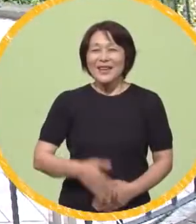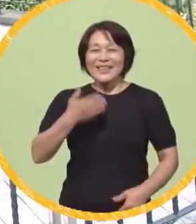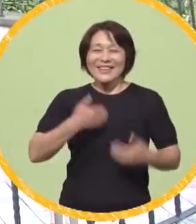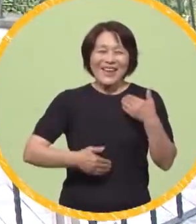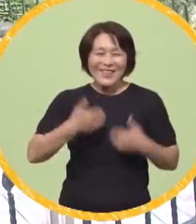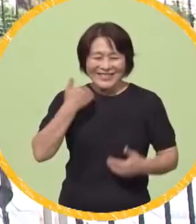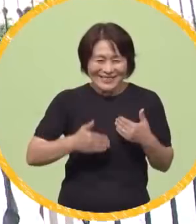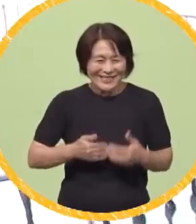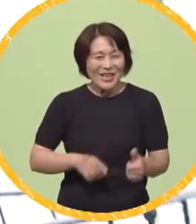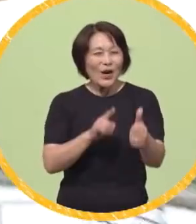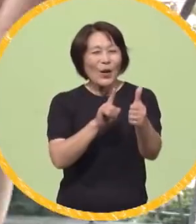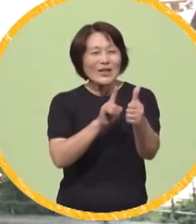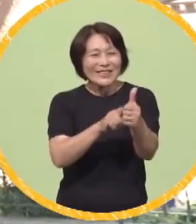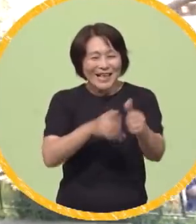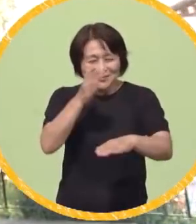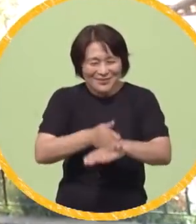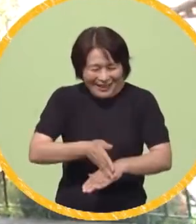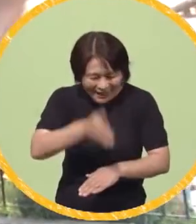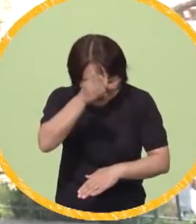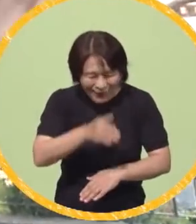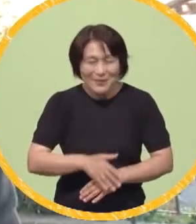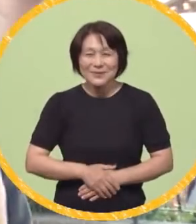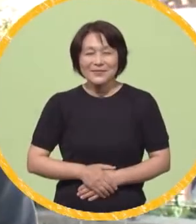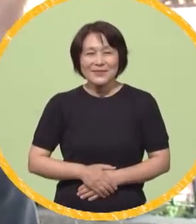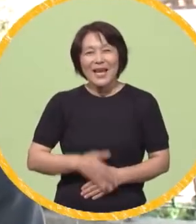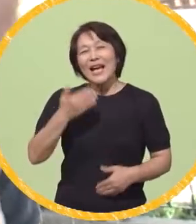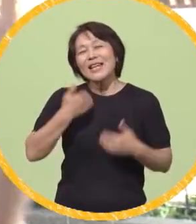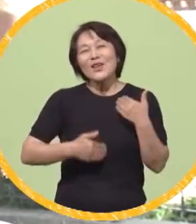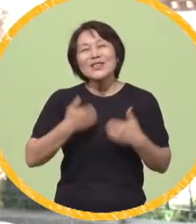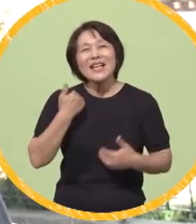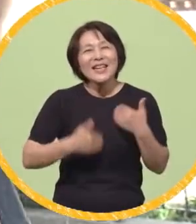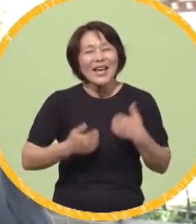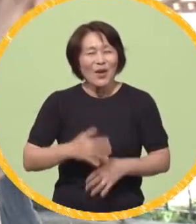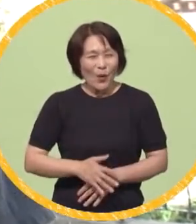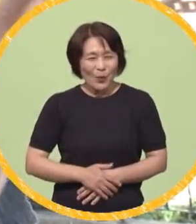おじさん、グラッツェ。楽しかったよ。